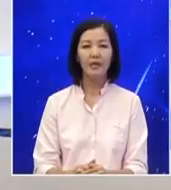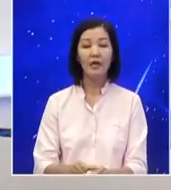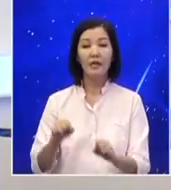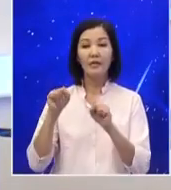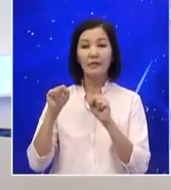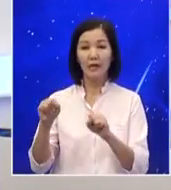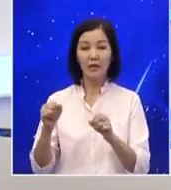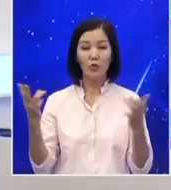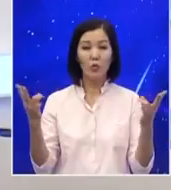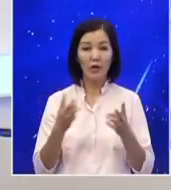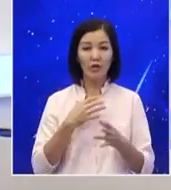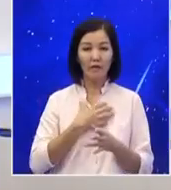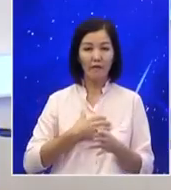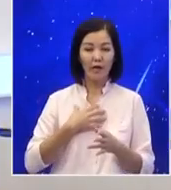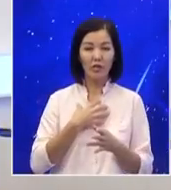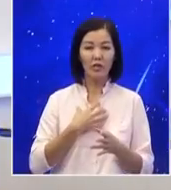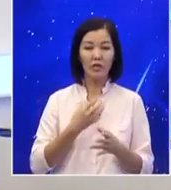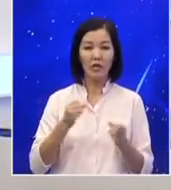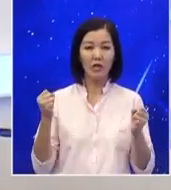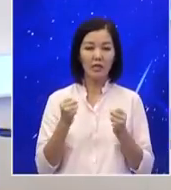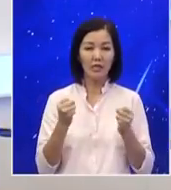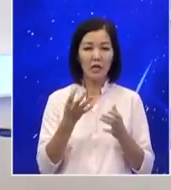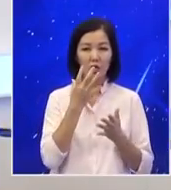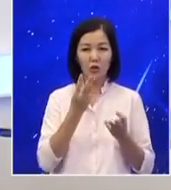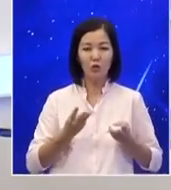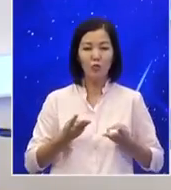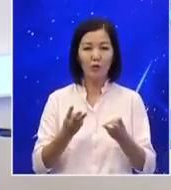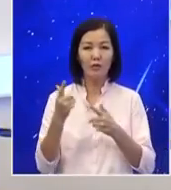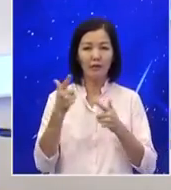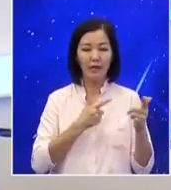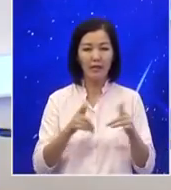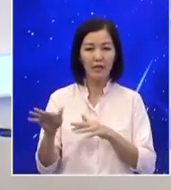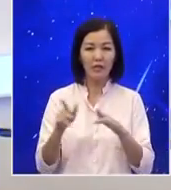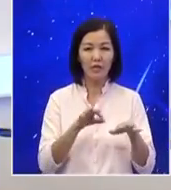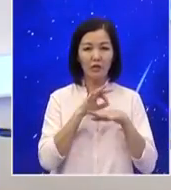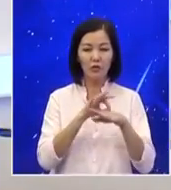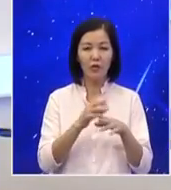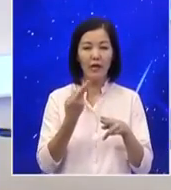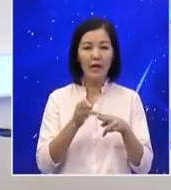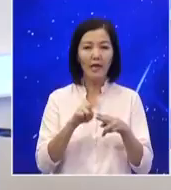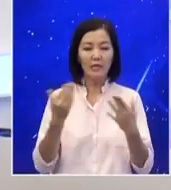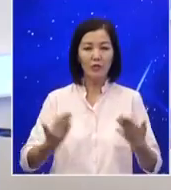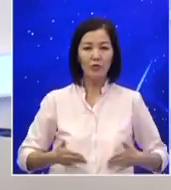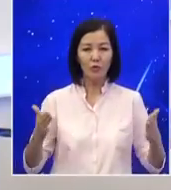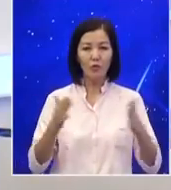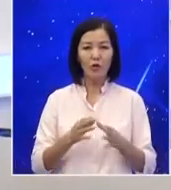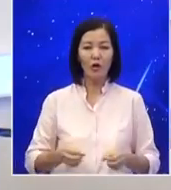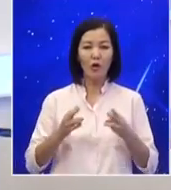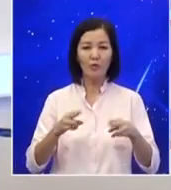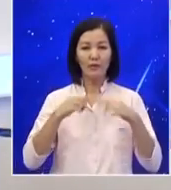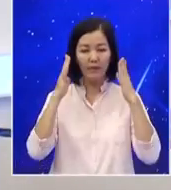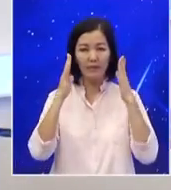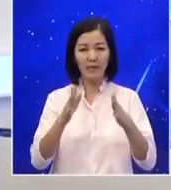Сақтансаң сақтайды. Облыста қысқа жылыту маусымына дайындық шаралары қарқынды жүргізілуде. Әсіресе тұрғын үйлердегі қауіпсіздік басты